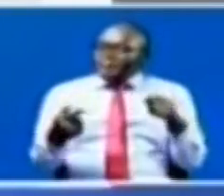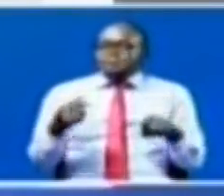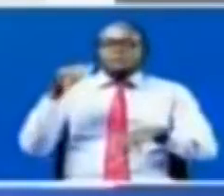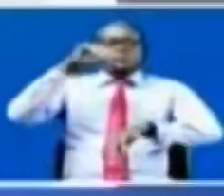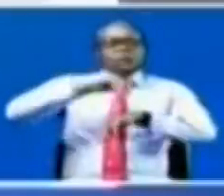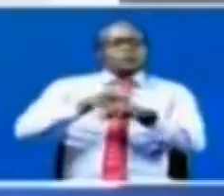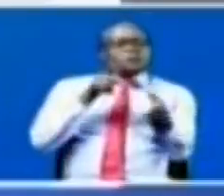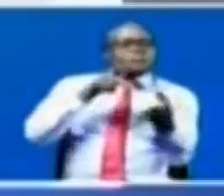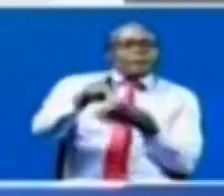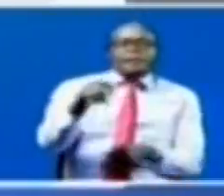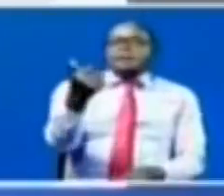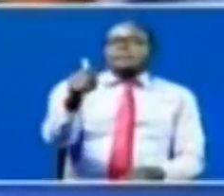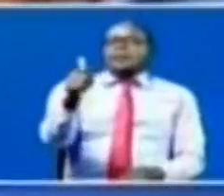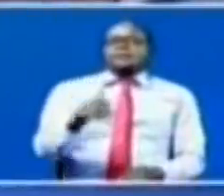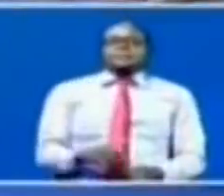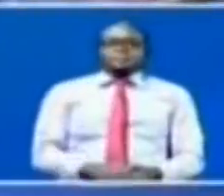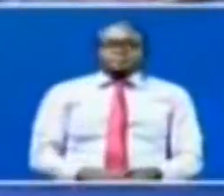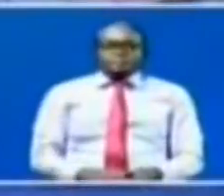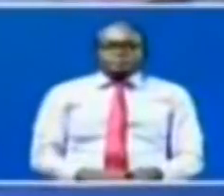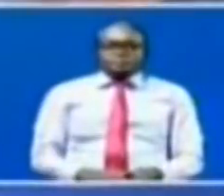to receive payment from him.